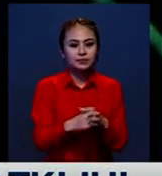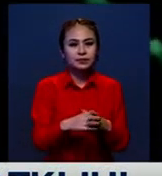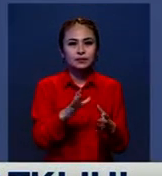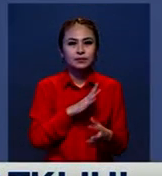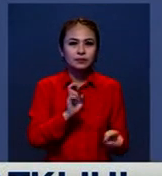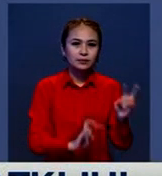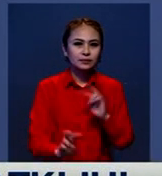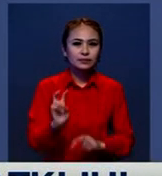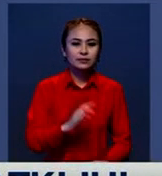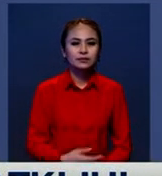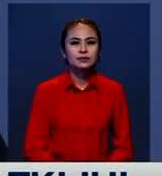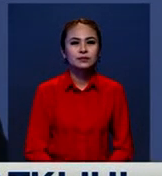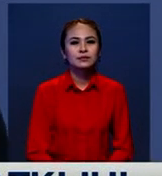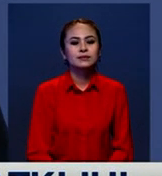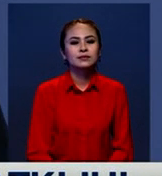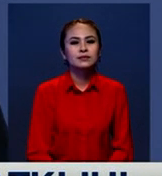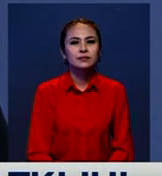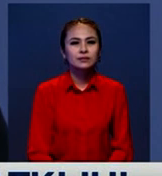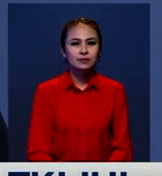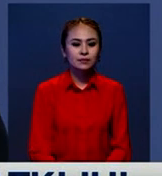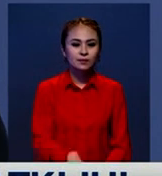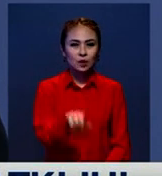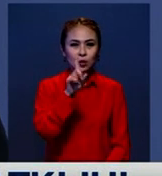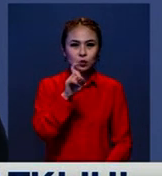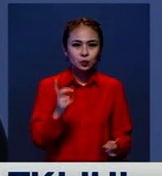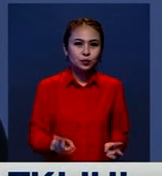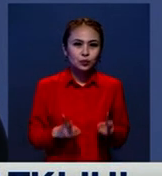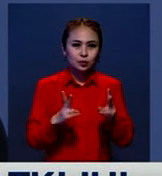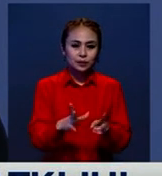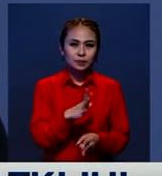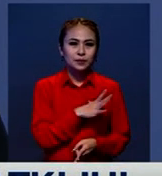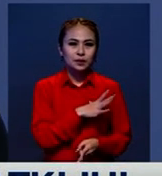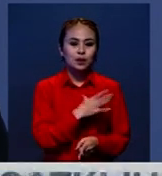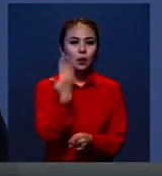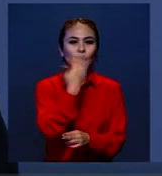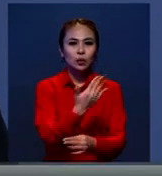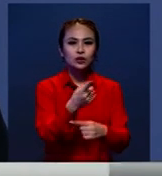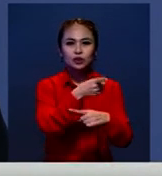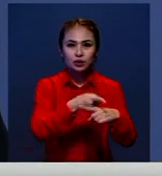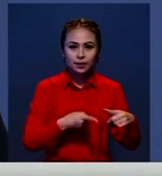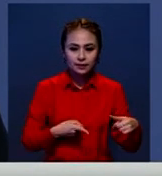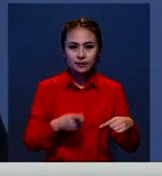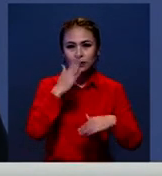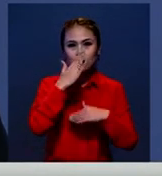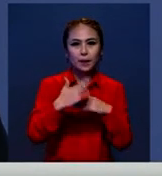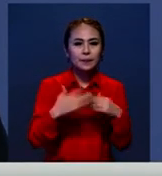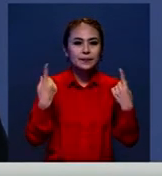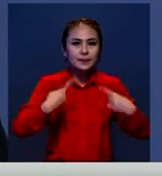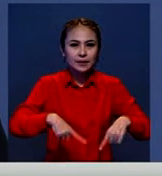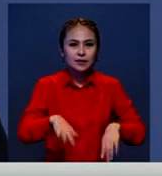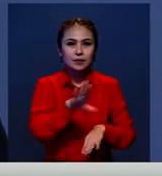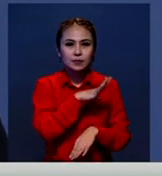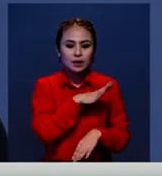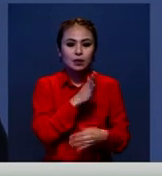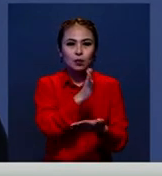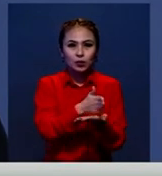жатқан. Пандемия байланысты 100 қылмыстық іс тіркелді. Оның жартысы жоғы дағдарыста қарсы